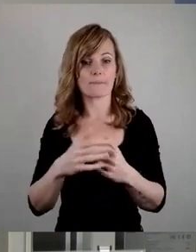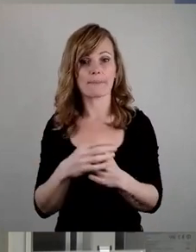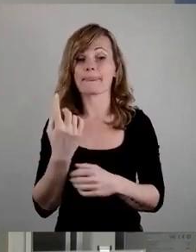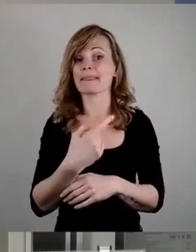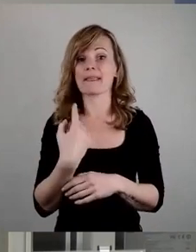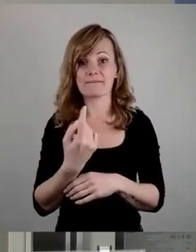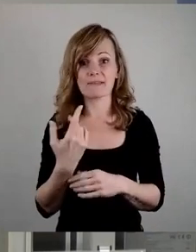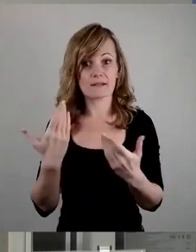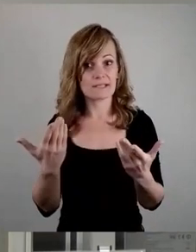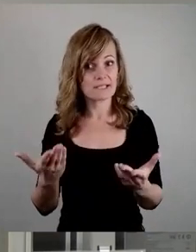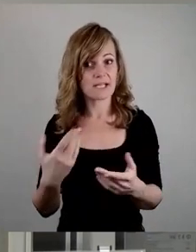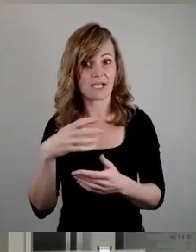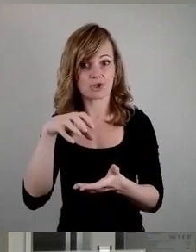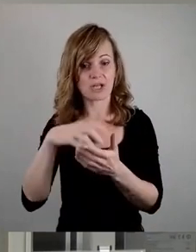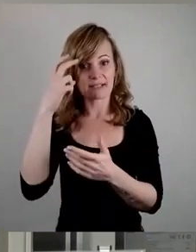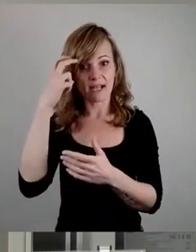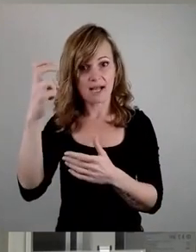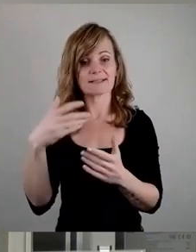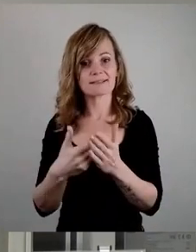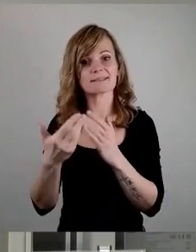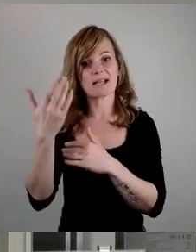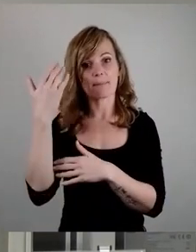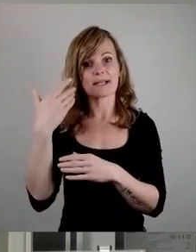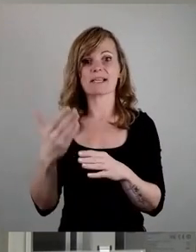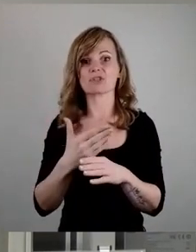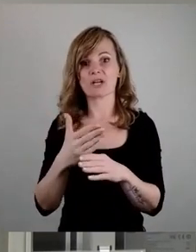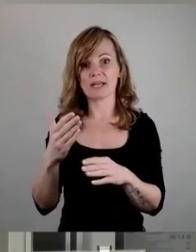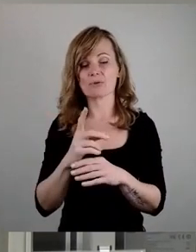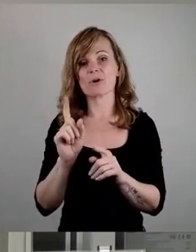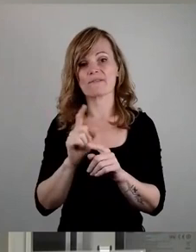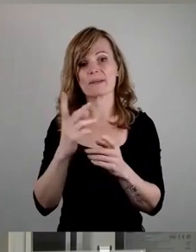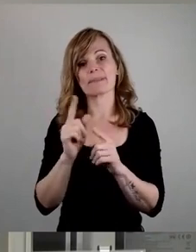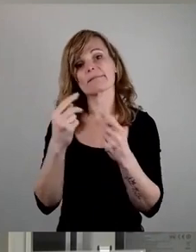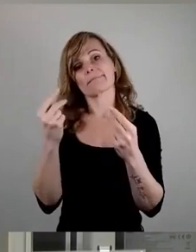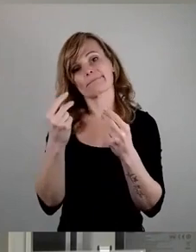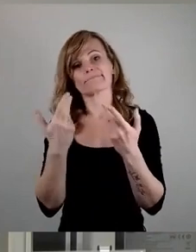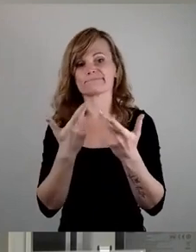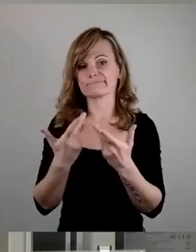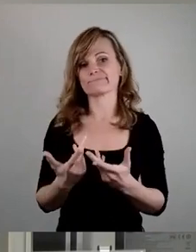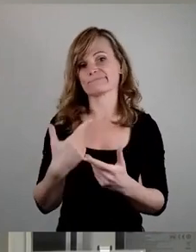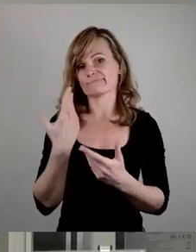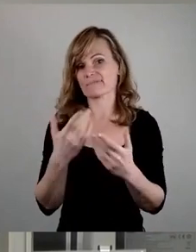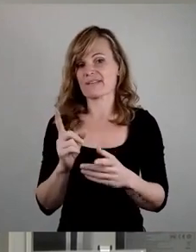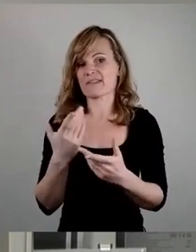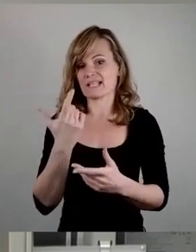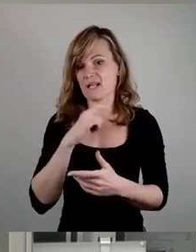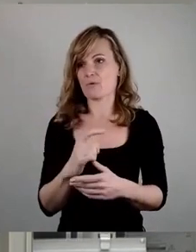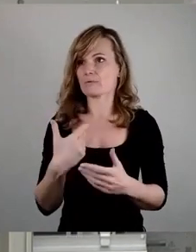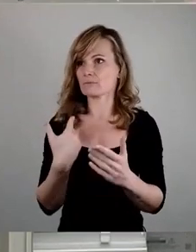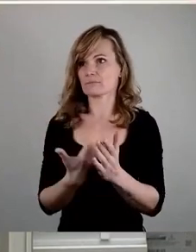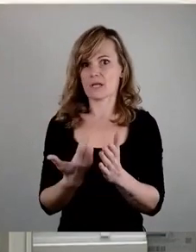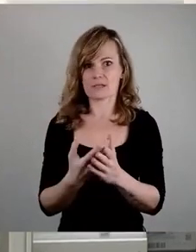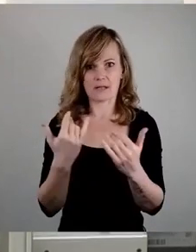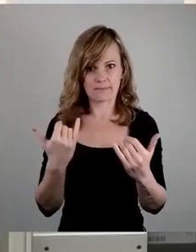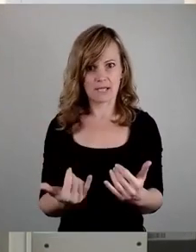also hier als Stadtrat damals bei der Entscheidung verschaukelt worden. Und deswegen bin ich der Meinung, sollte man